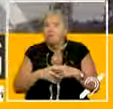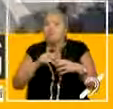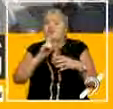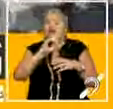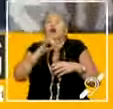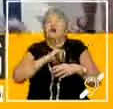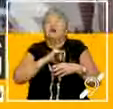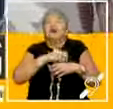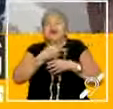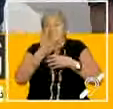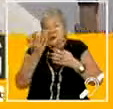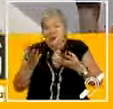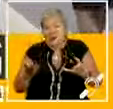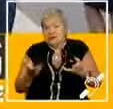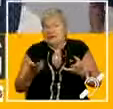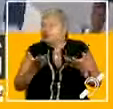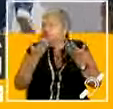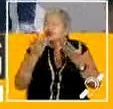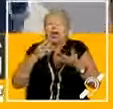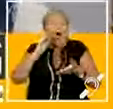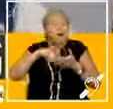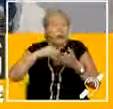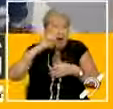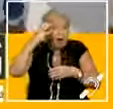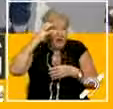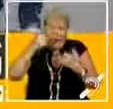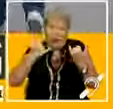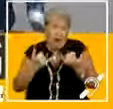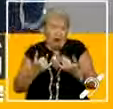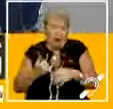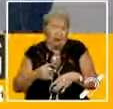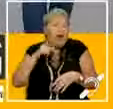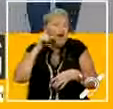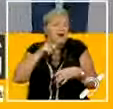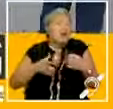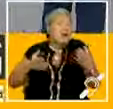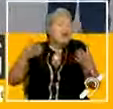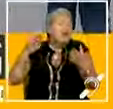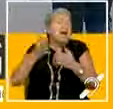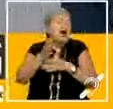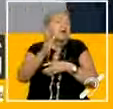interesați de ceea ce a adoptat guvernul. Ei merg mai departe cu decizia pe care